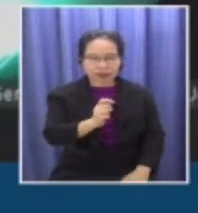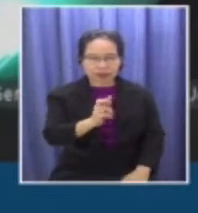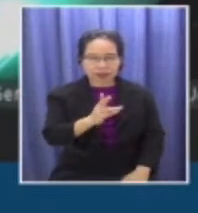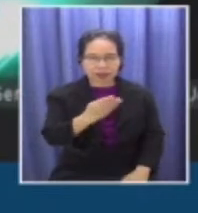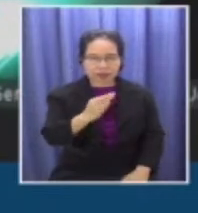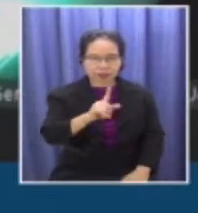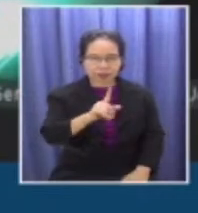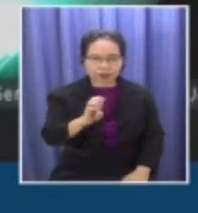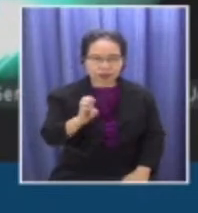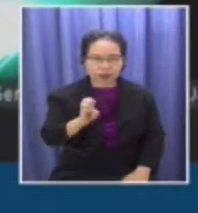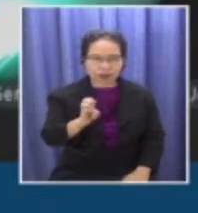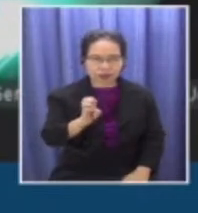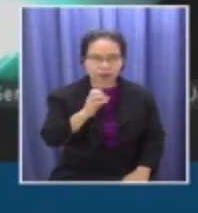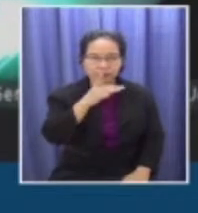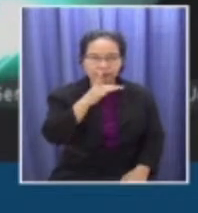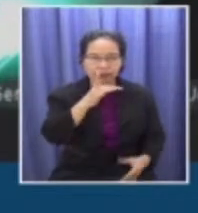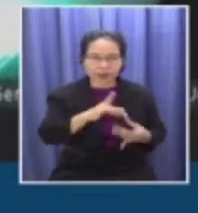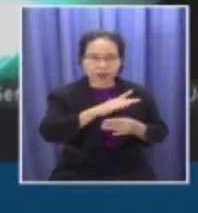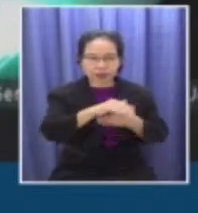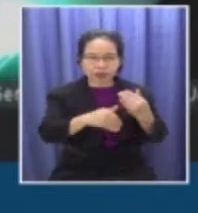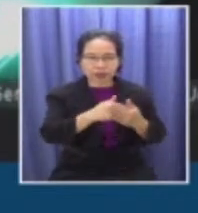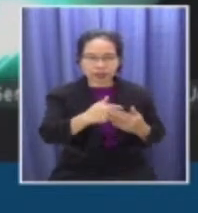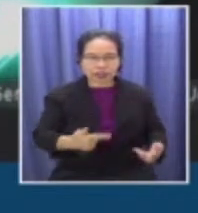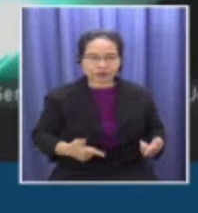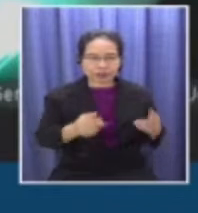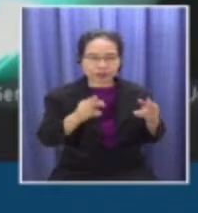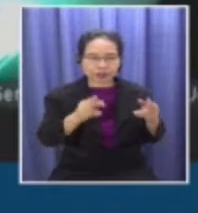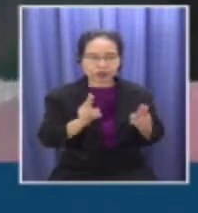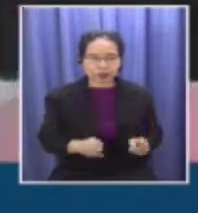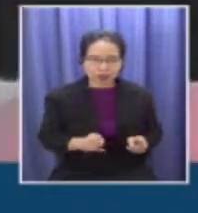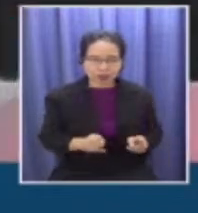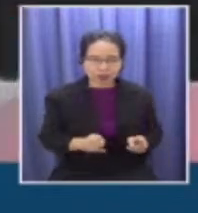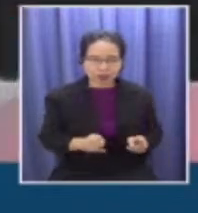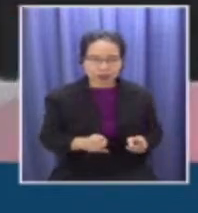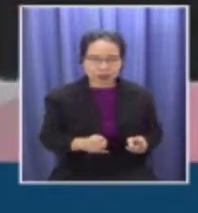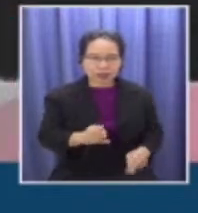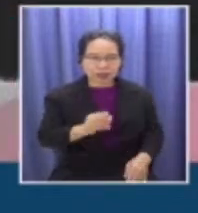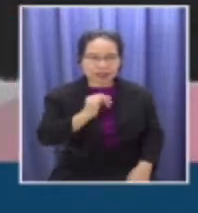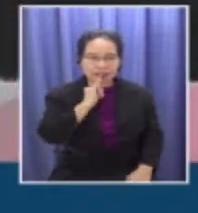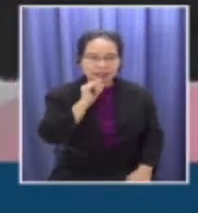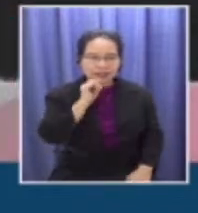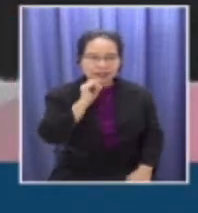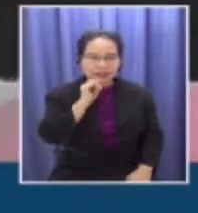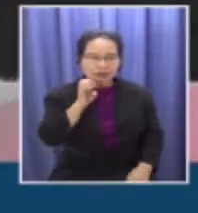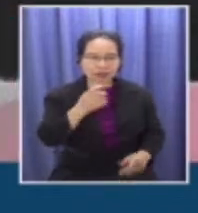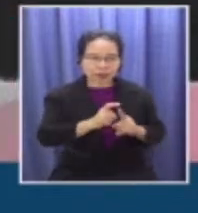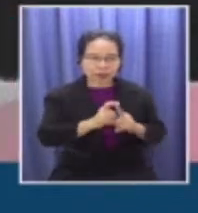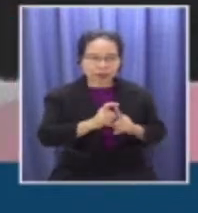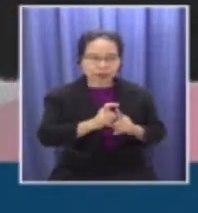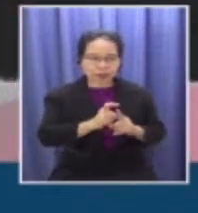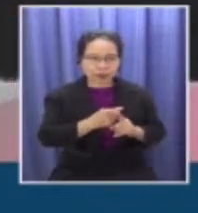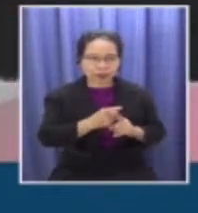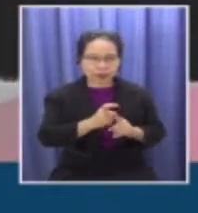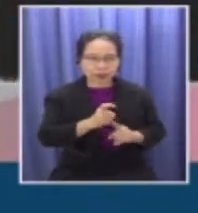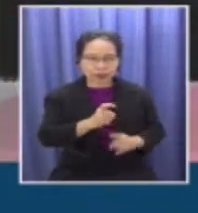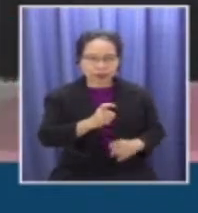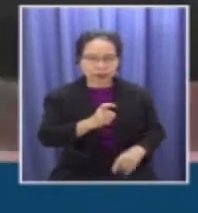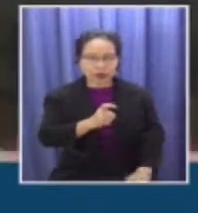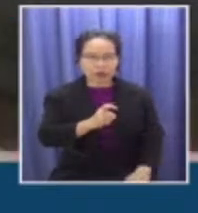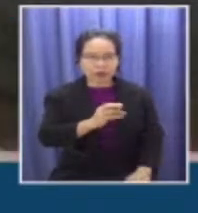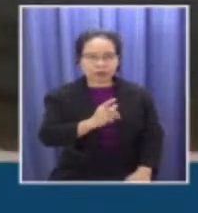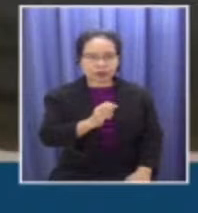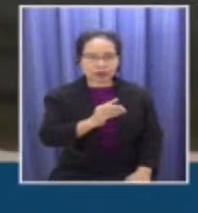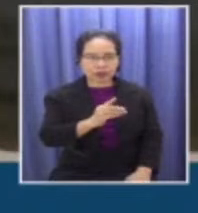na adanti na nya Adam mu na nipa firi ne yɛsɛ Hawa mu ɛwɔsɛ Twerɛ Kronkron ne sɛ ateasefoɔ